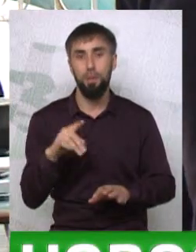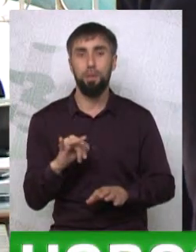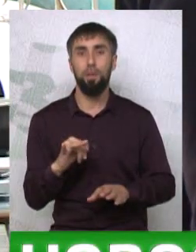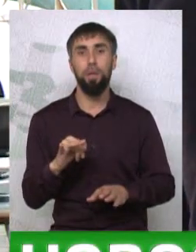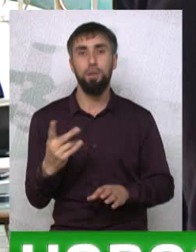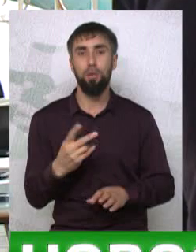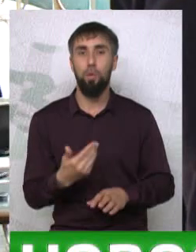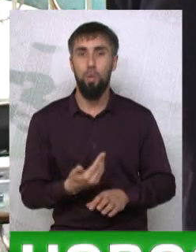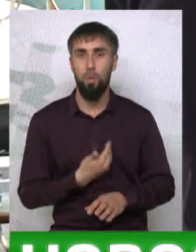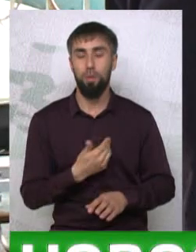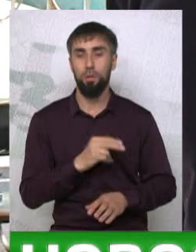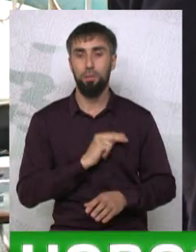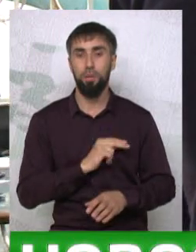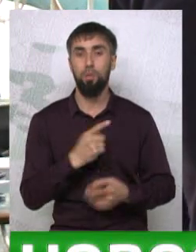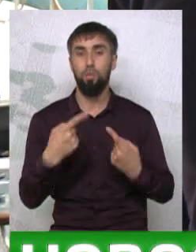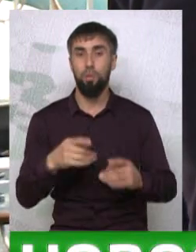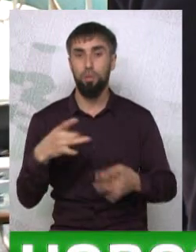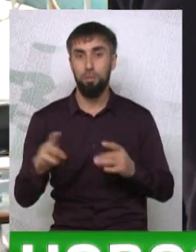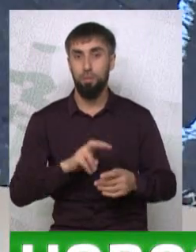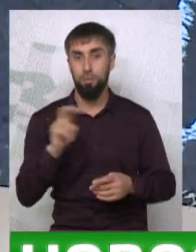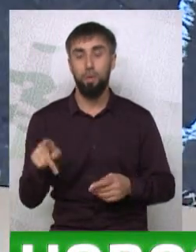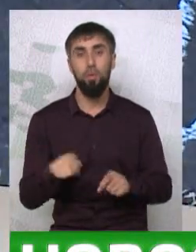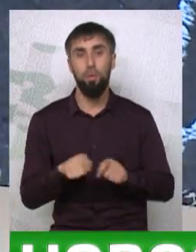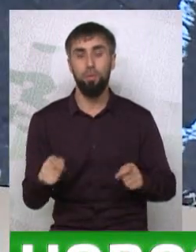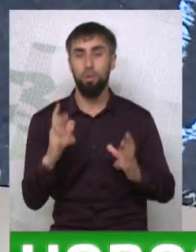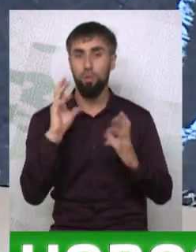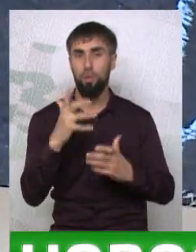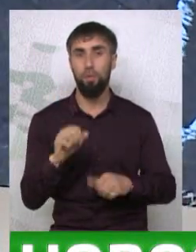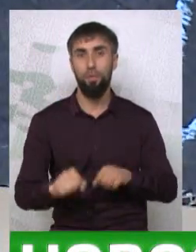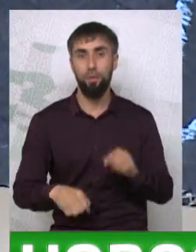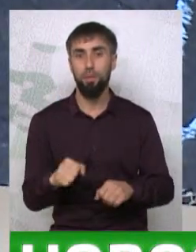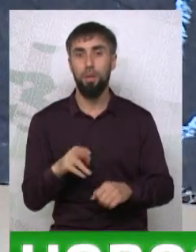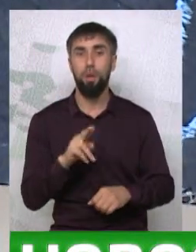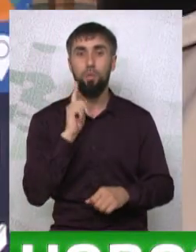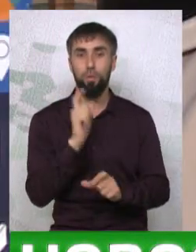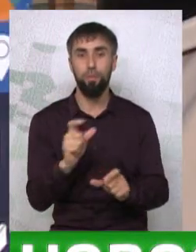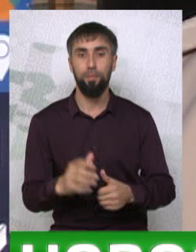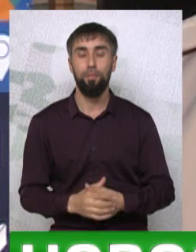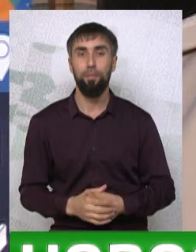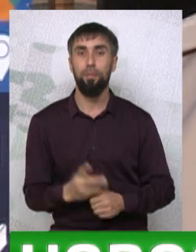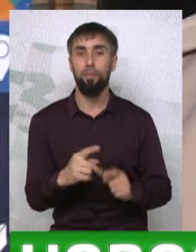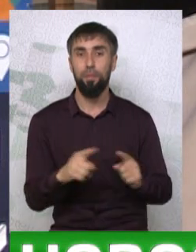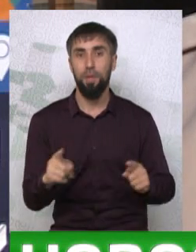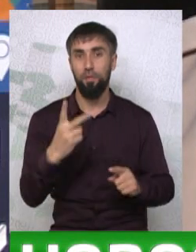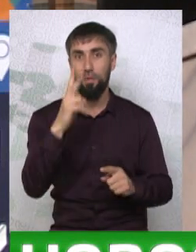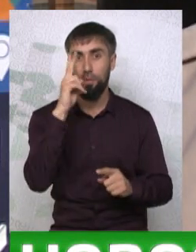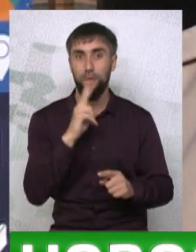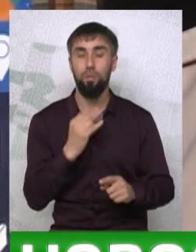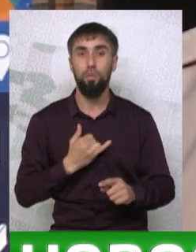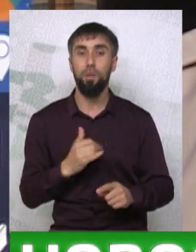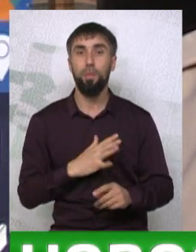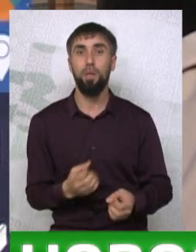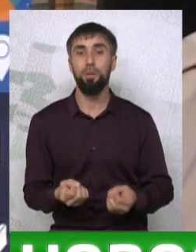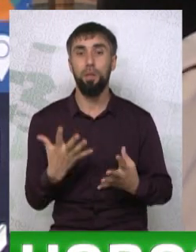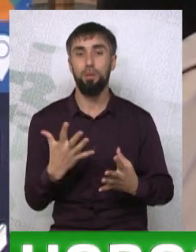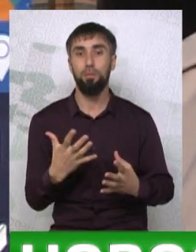Вице-премьер уверен, что переезд и работа в других субъектах открывает серьезные возможности для молодежи. На протяжении 2 месяцев у нас было